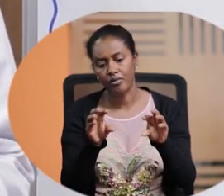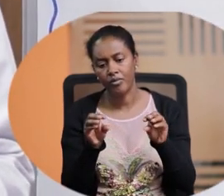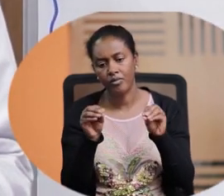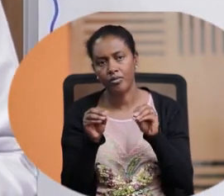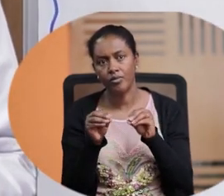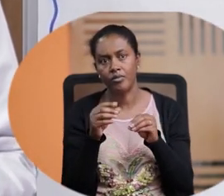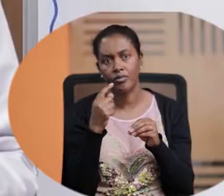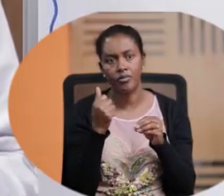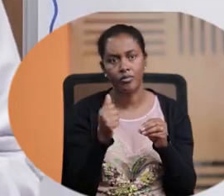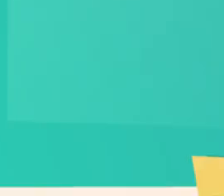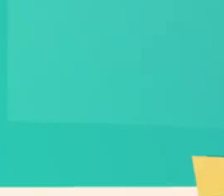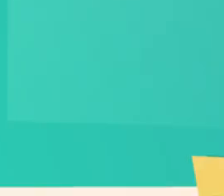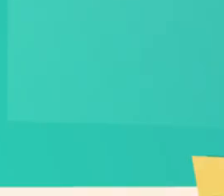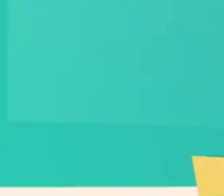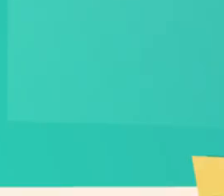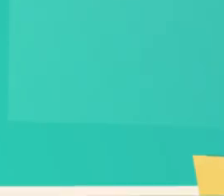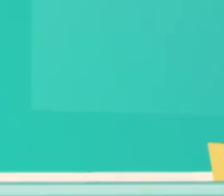mallattoo taalii gargaaramna jecha.